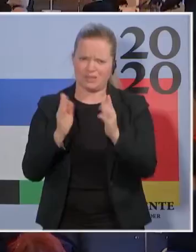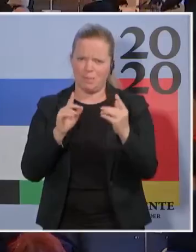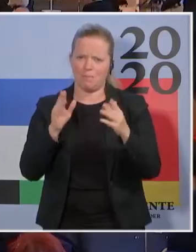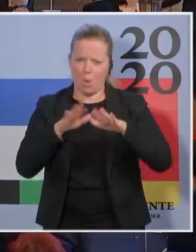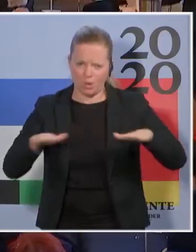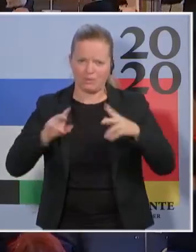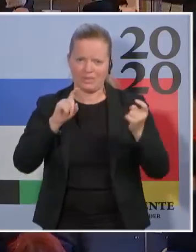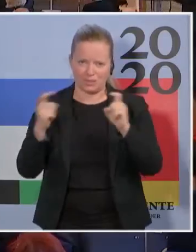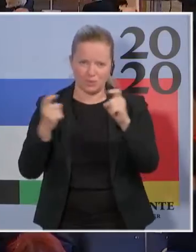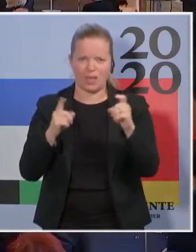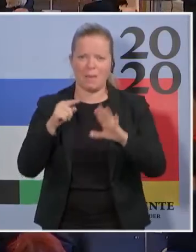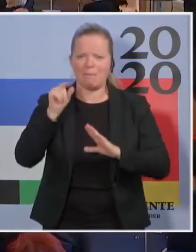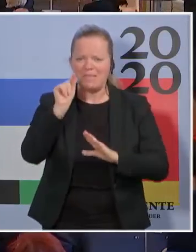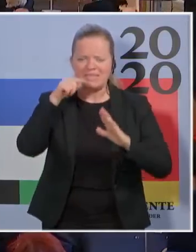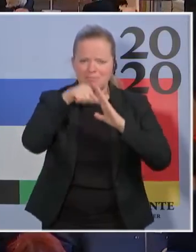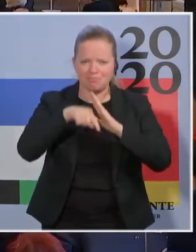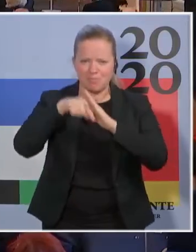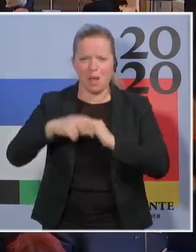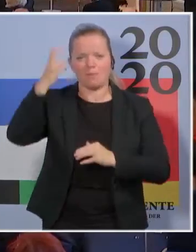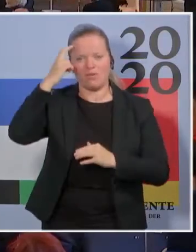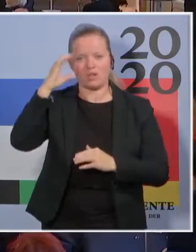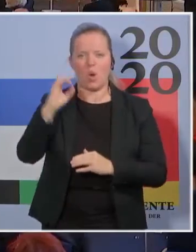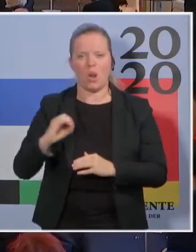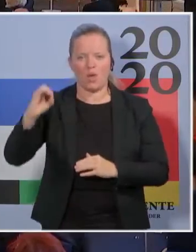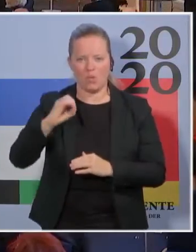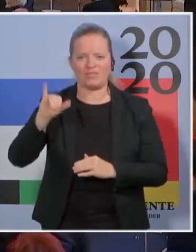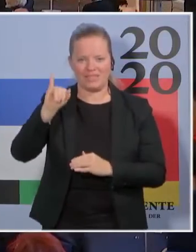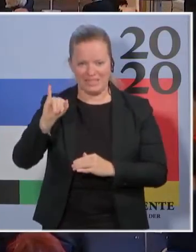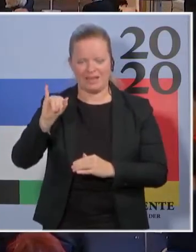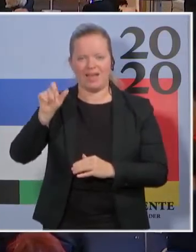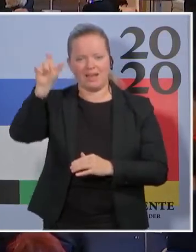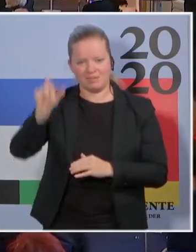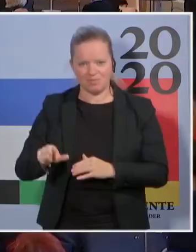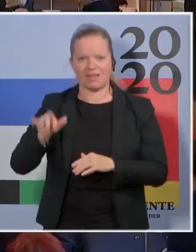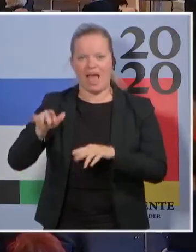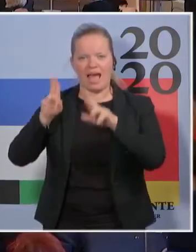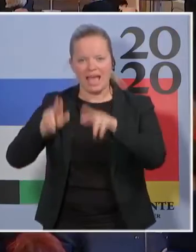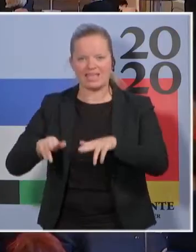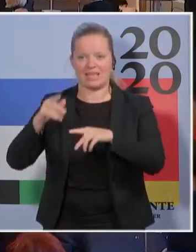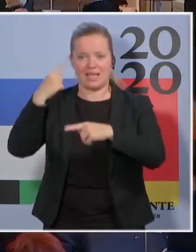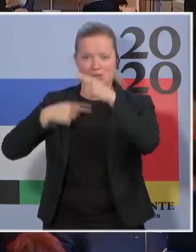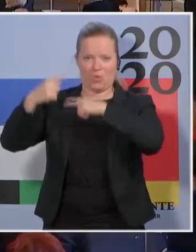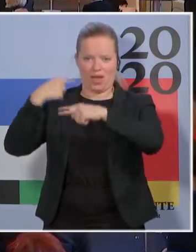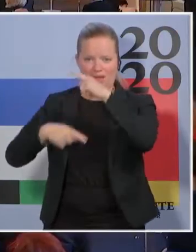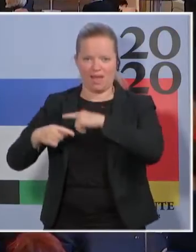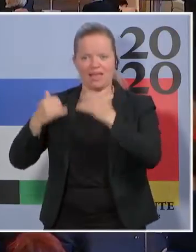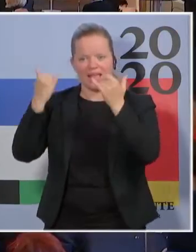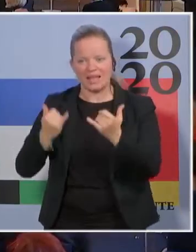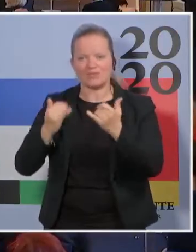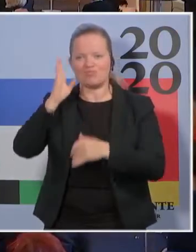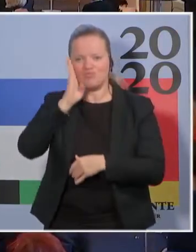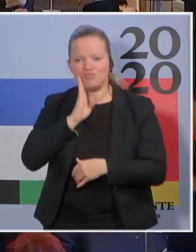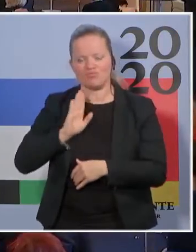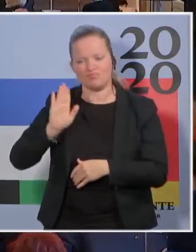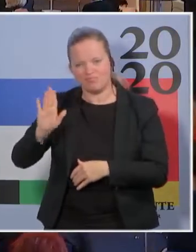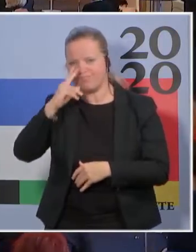möchte bewusst mit Ihnen beginnen, Herr Professor Olichowski, als einer der führenden Rechtshistoriker dieses Landes. Lassen Sie uns ein wenig teilhaben an